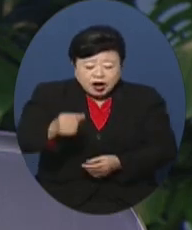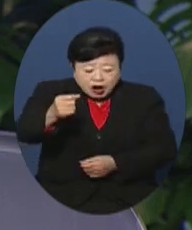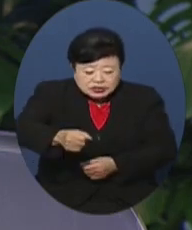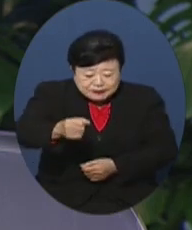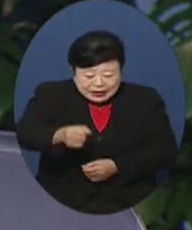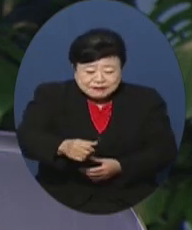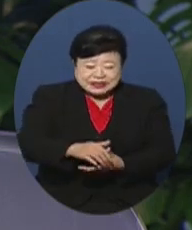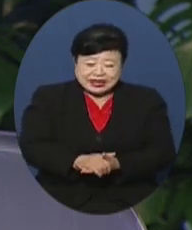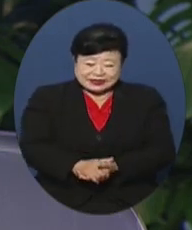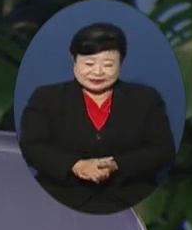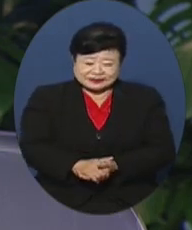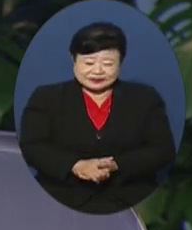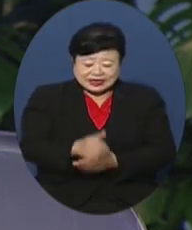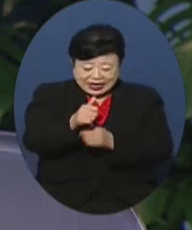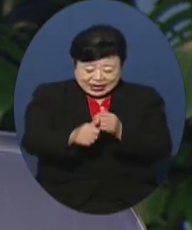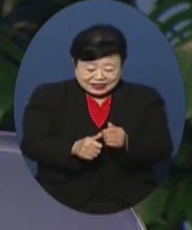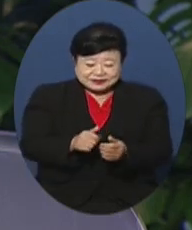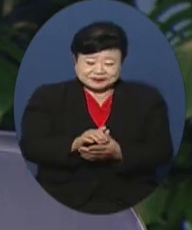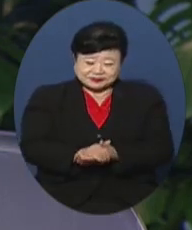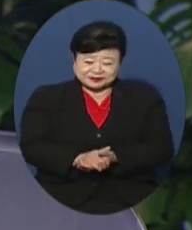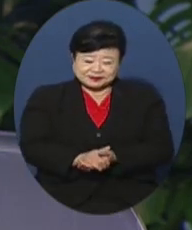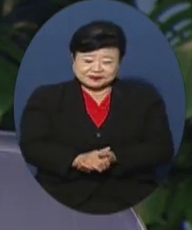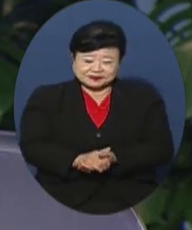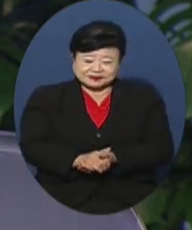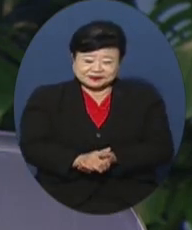건져주는 지팡이 하나님 것입니다.